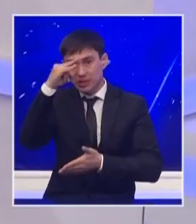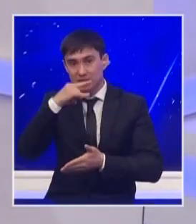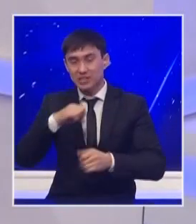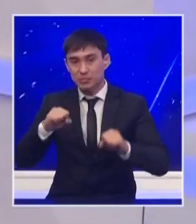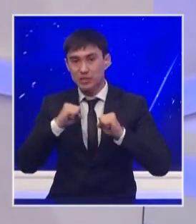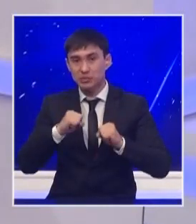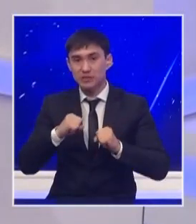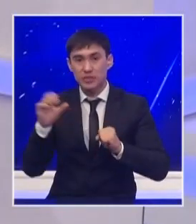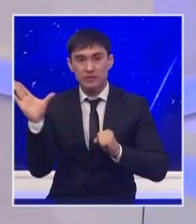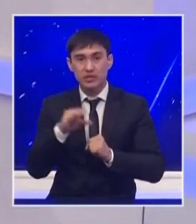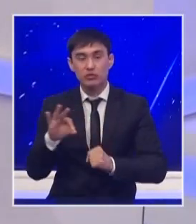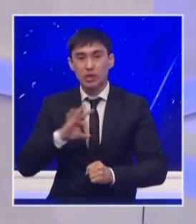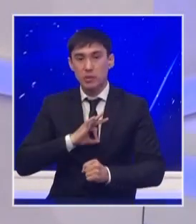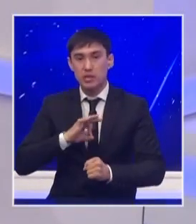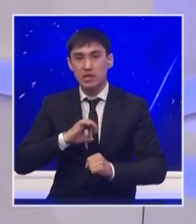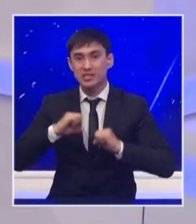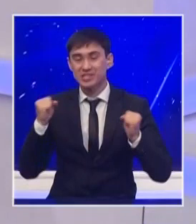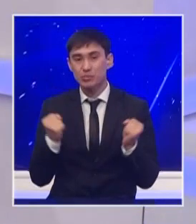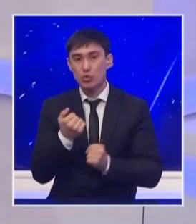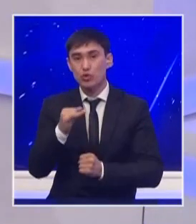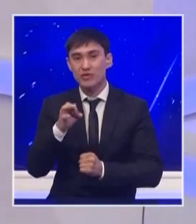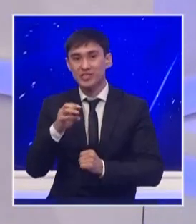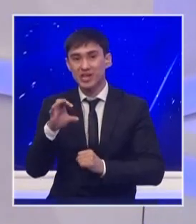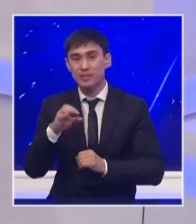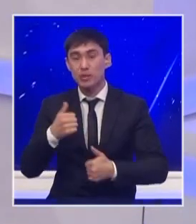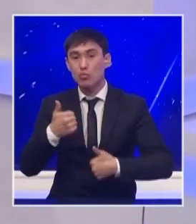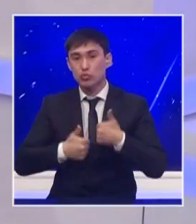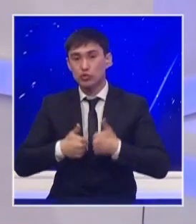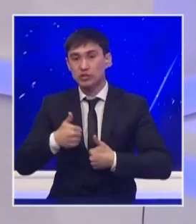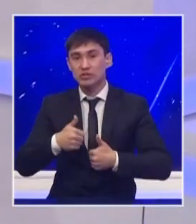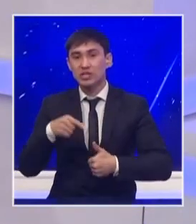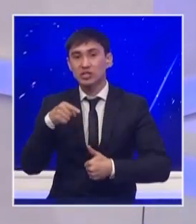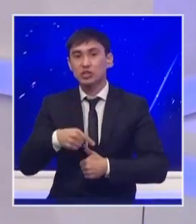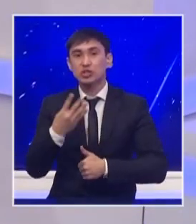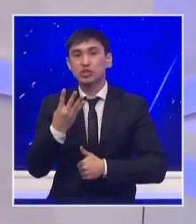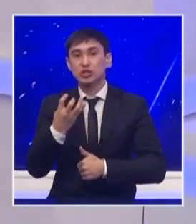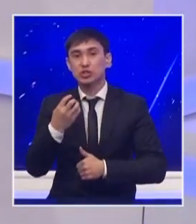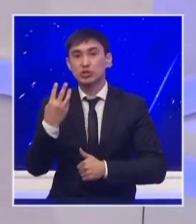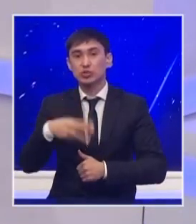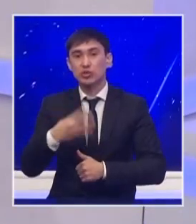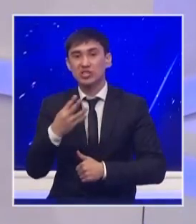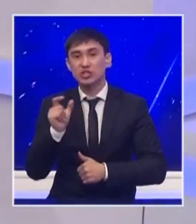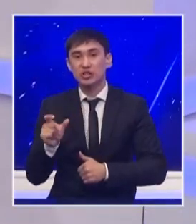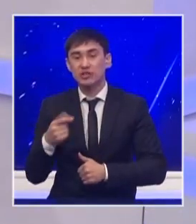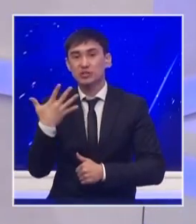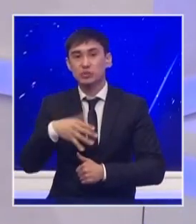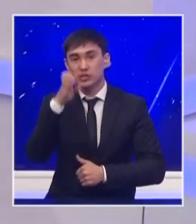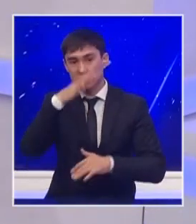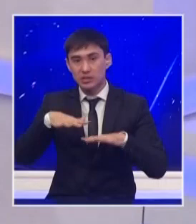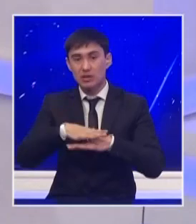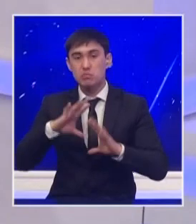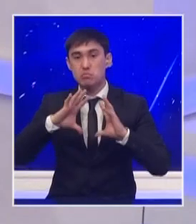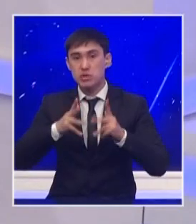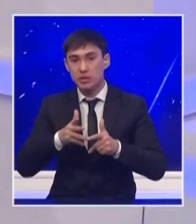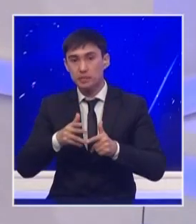за медали зимний университеты по Универсиады поборется 1443 атлета из 50 стран мира